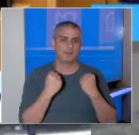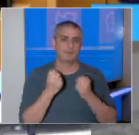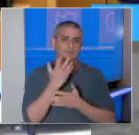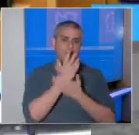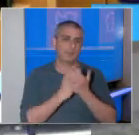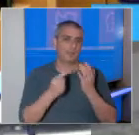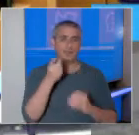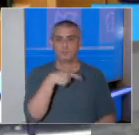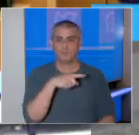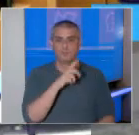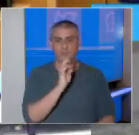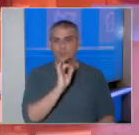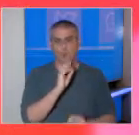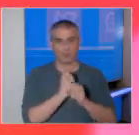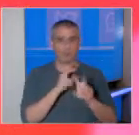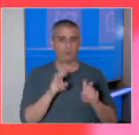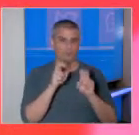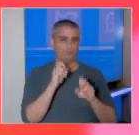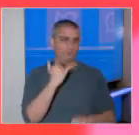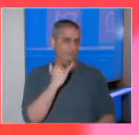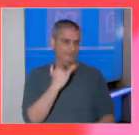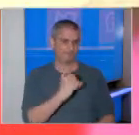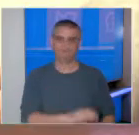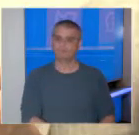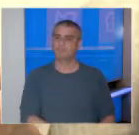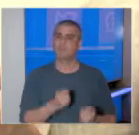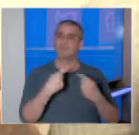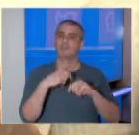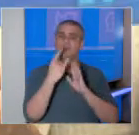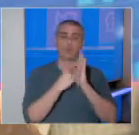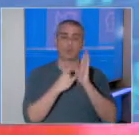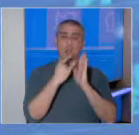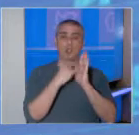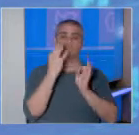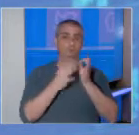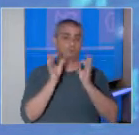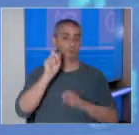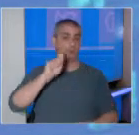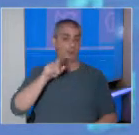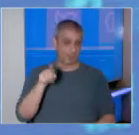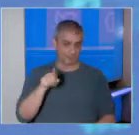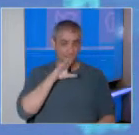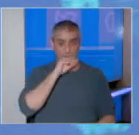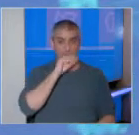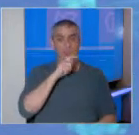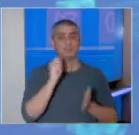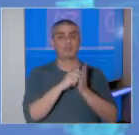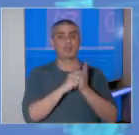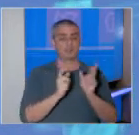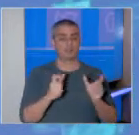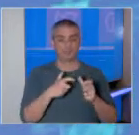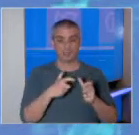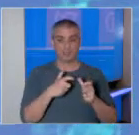שחלק מהם עוד לא מומשו. כן. ועדת החוקה, חוק ומשפט של הכנסת דנה בתקנות